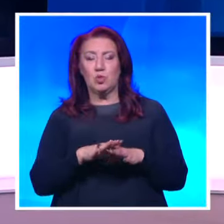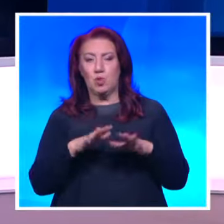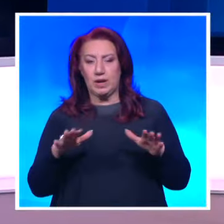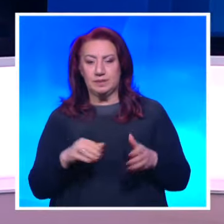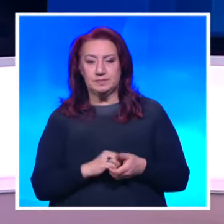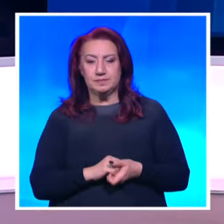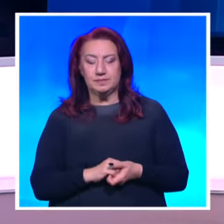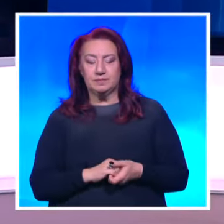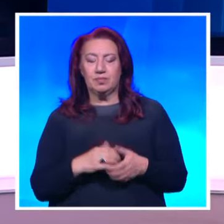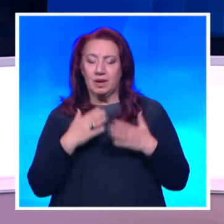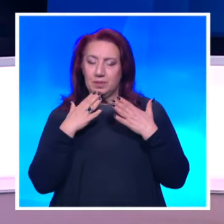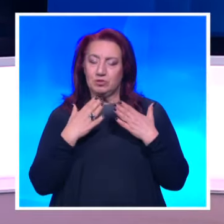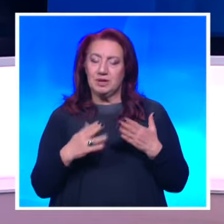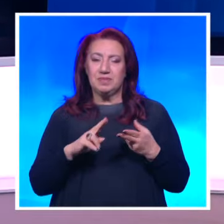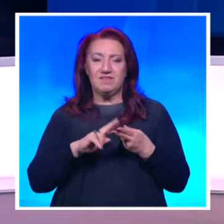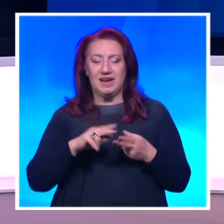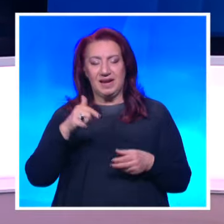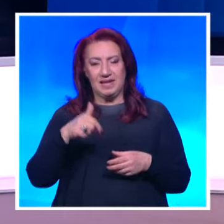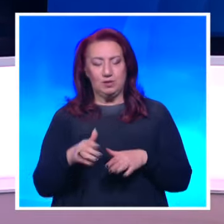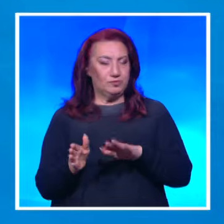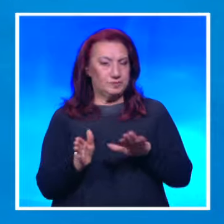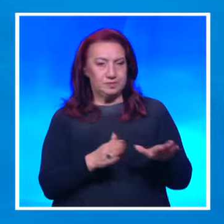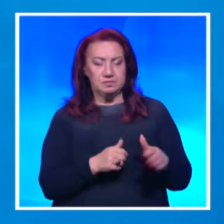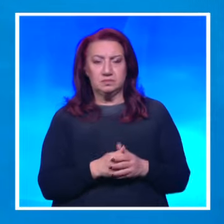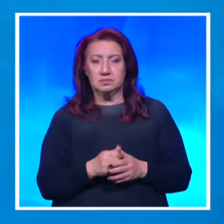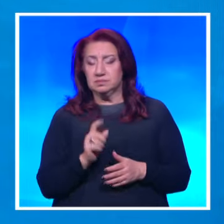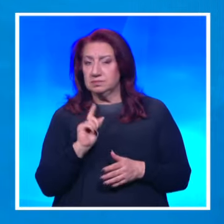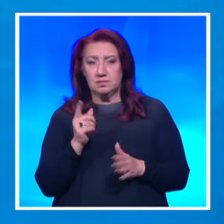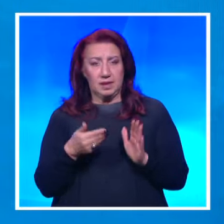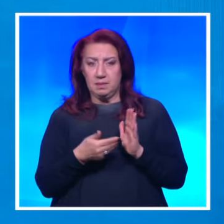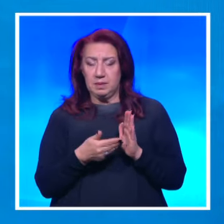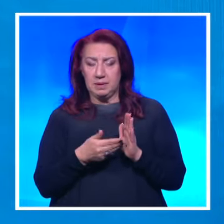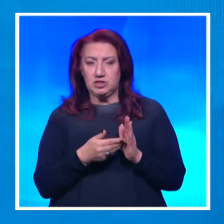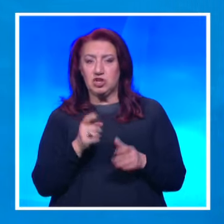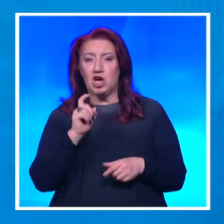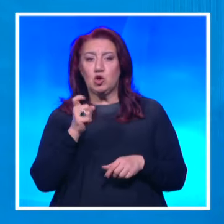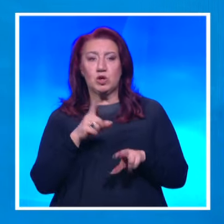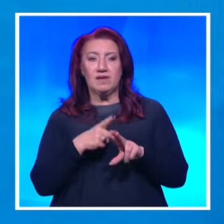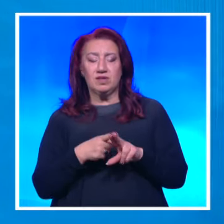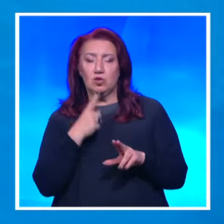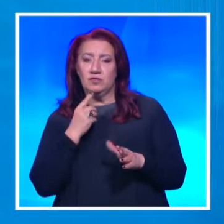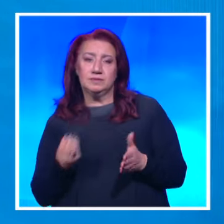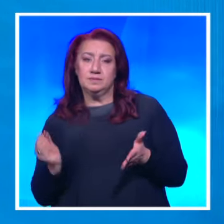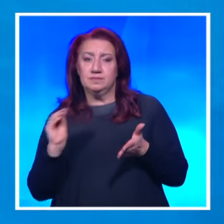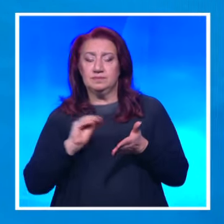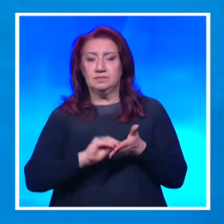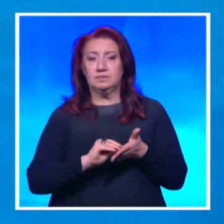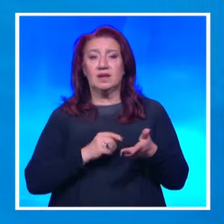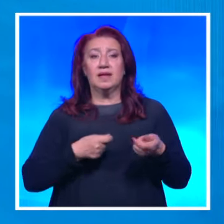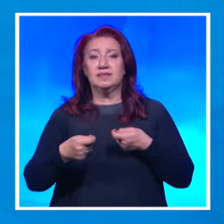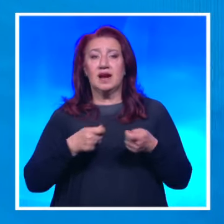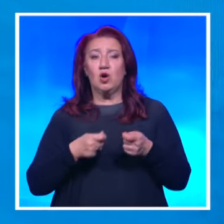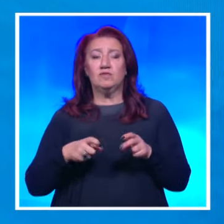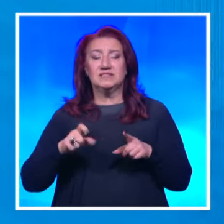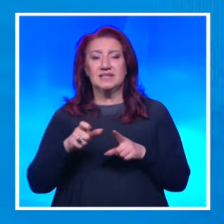Валери Генов, за матча ЦСКА Левски. Няма пречка Георги Иванов да бъде вписан в търговския регистър като президент на